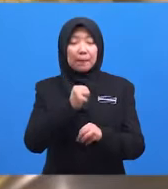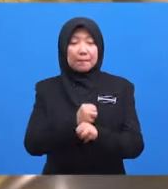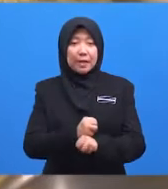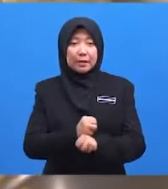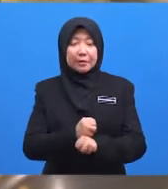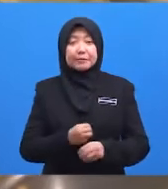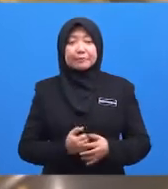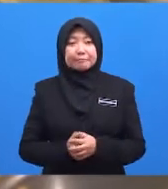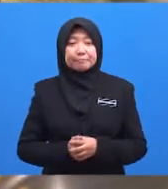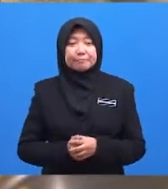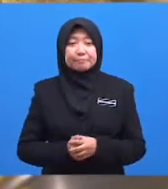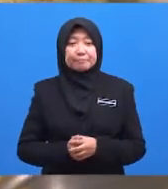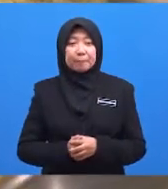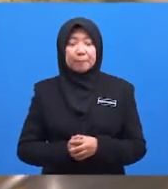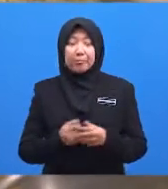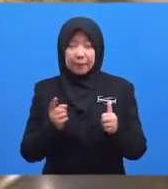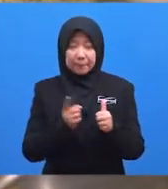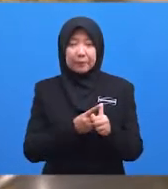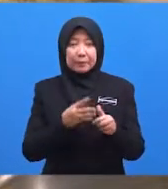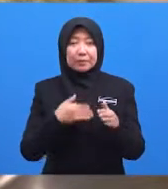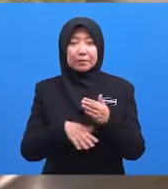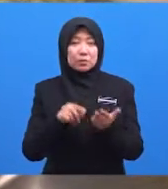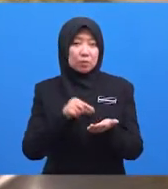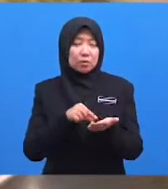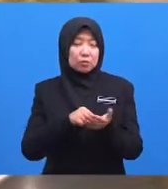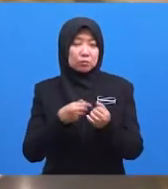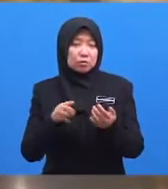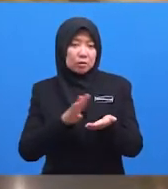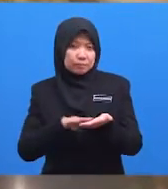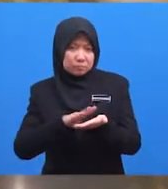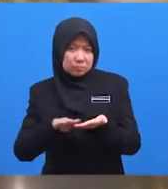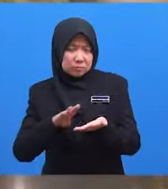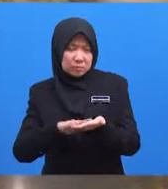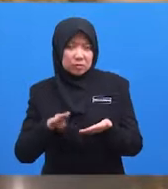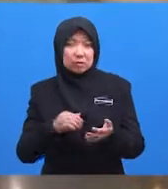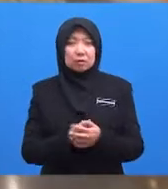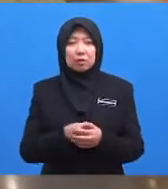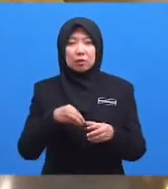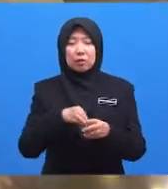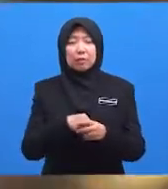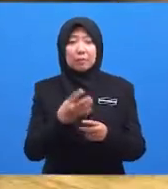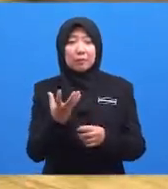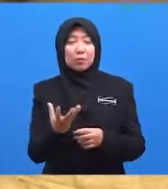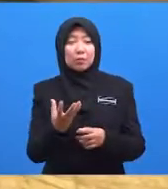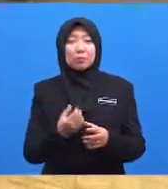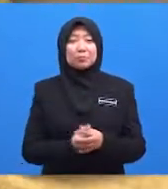Pertama sekali, masukkan ayam yang telah dibersihkan ke dalam mangkuk adunan.